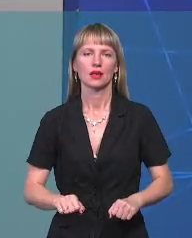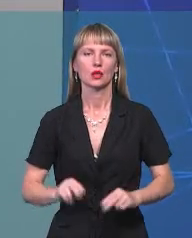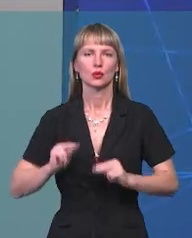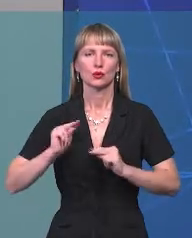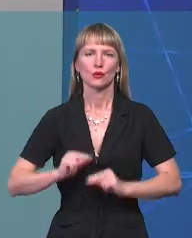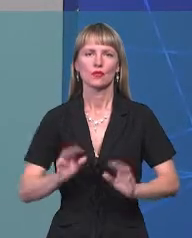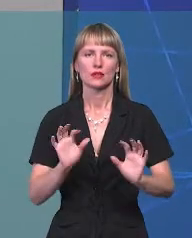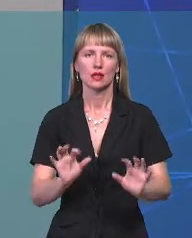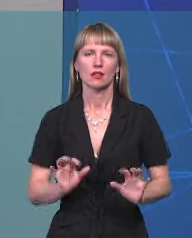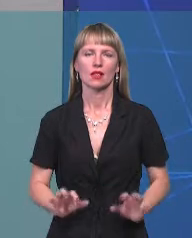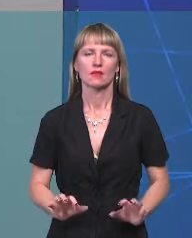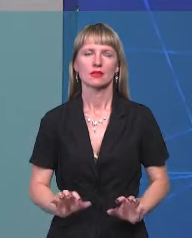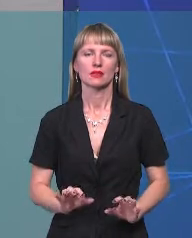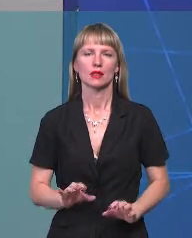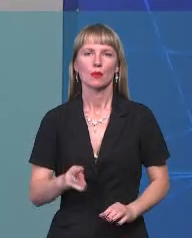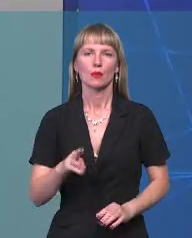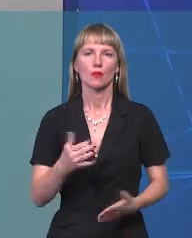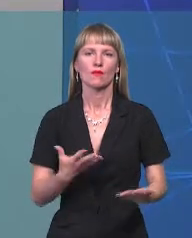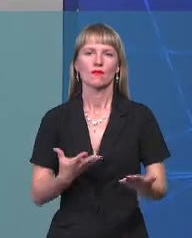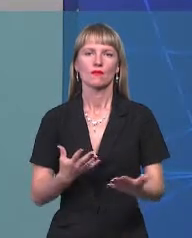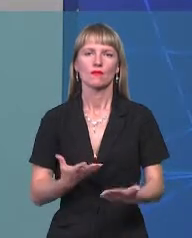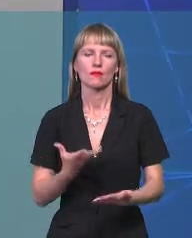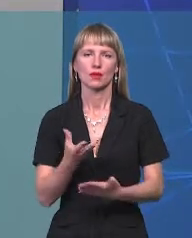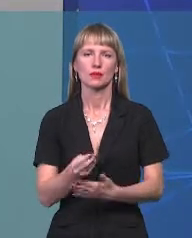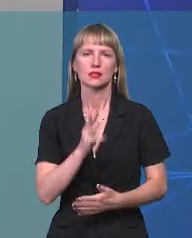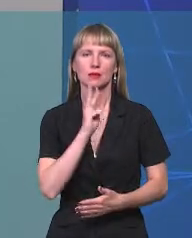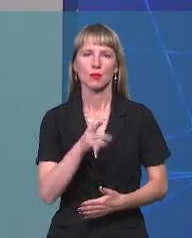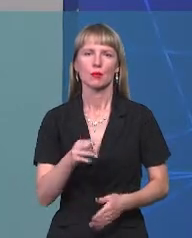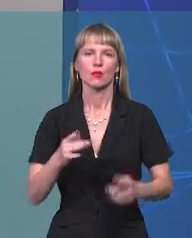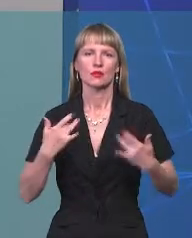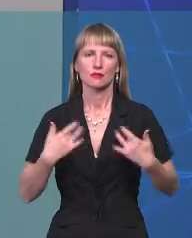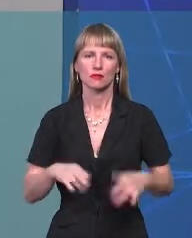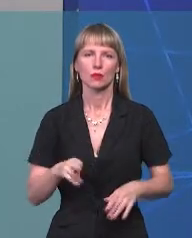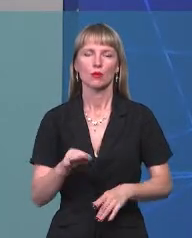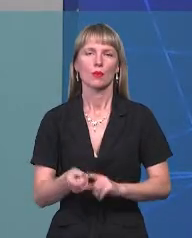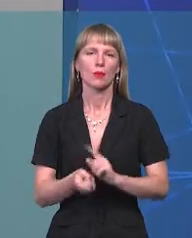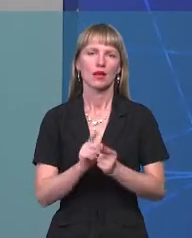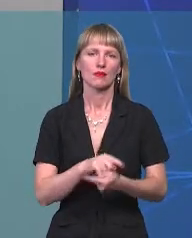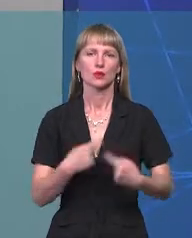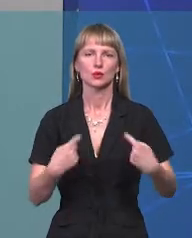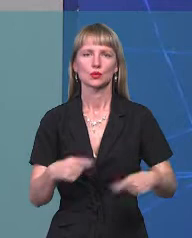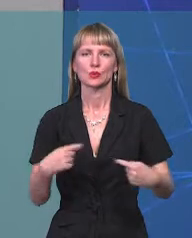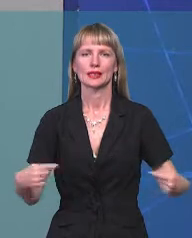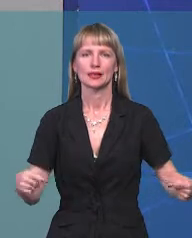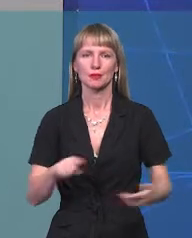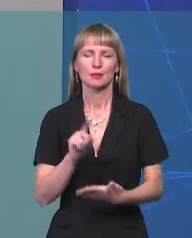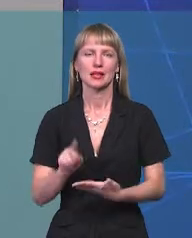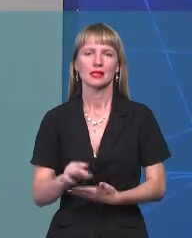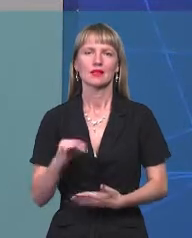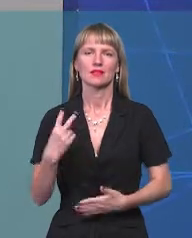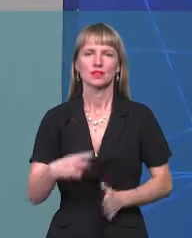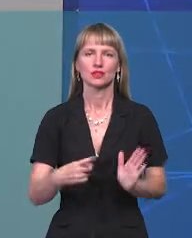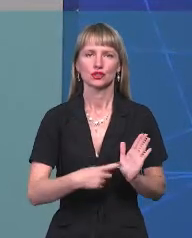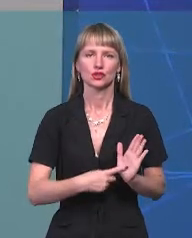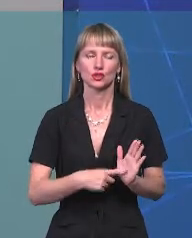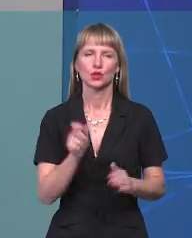трудового законодавства, там, по виплаті заробітної плати, по звільненню, по переведенню або з інших питань. І